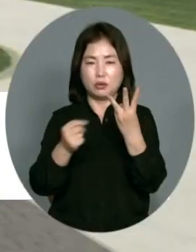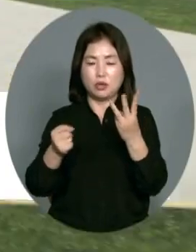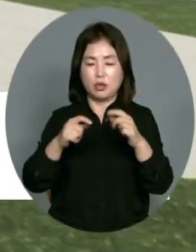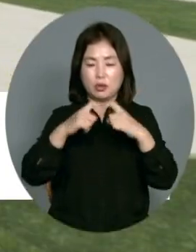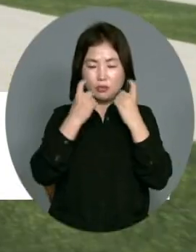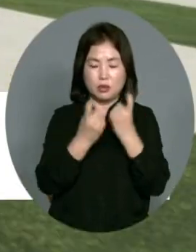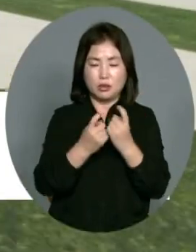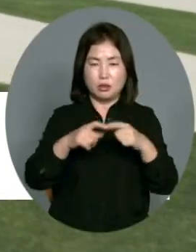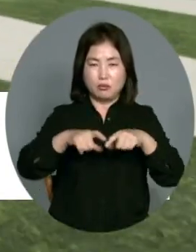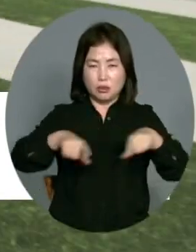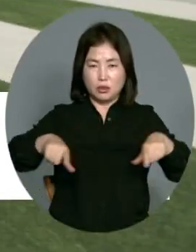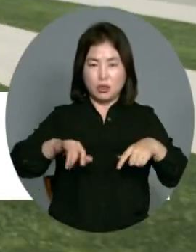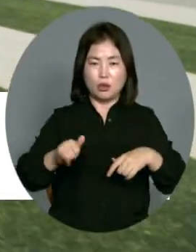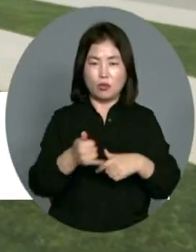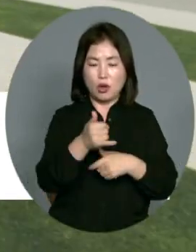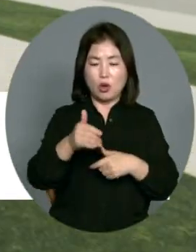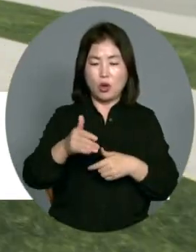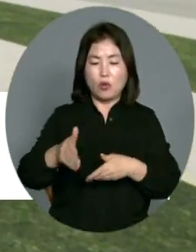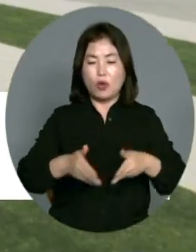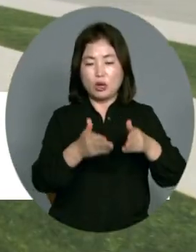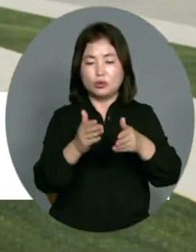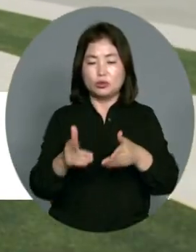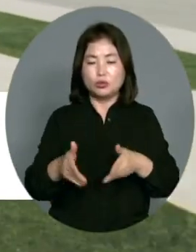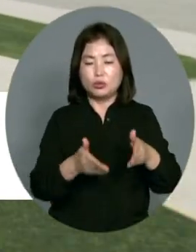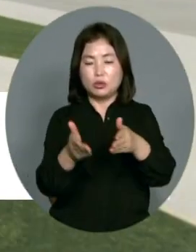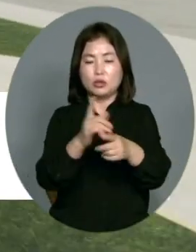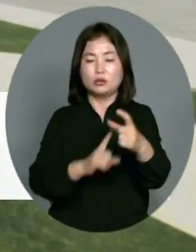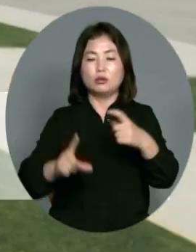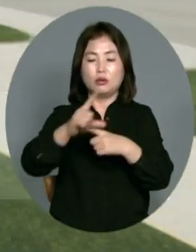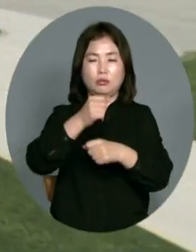민간 전용 활주로를 한 개 더 만들기로 했습니다.